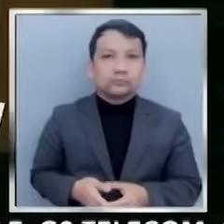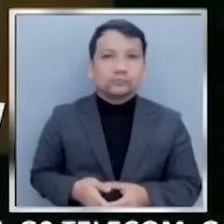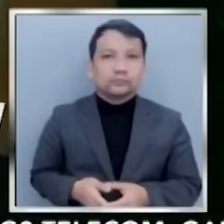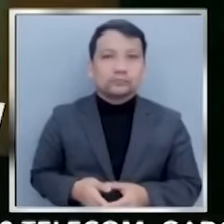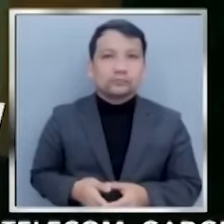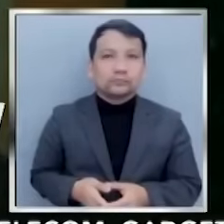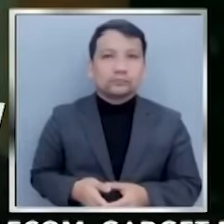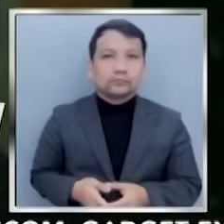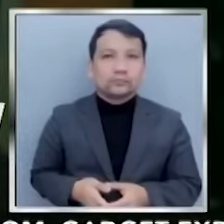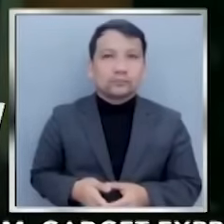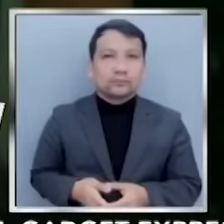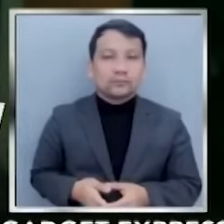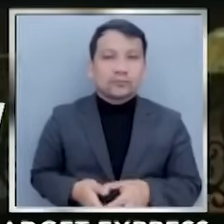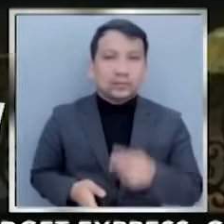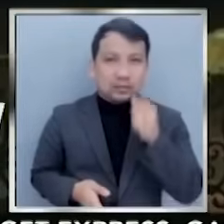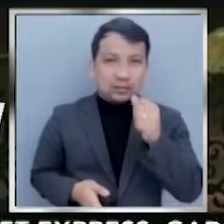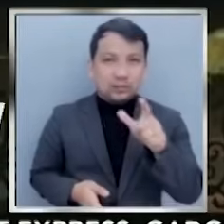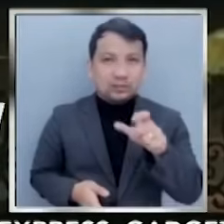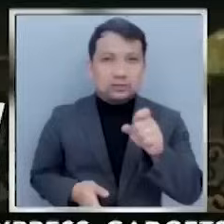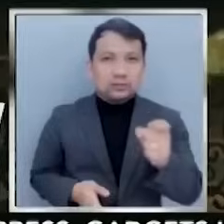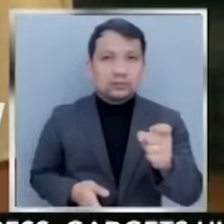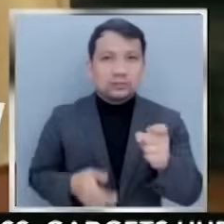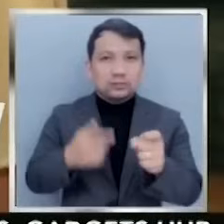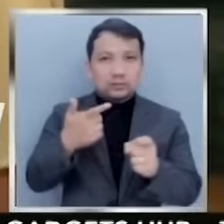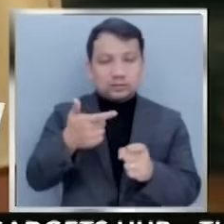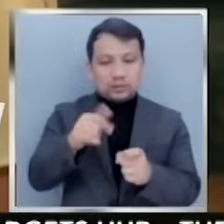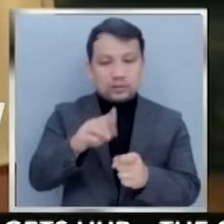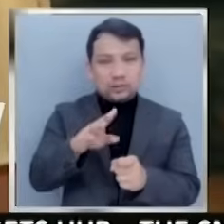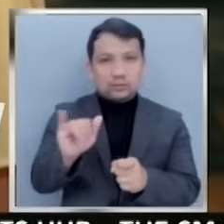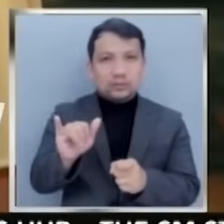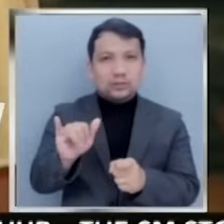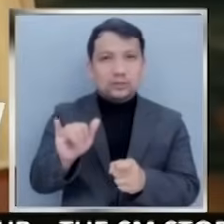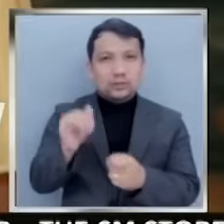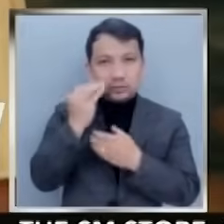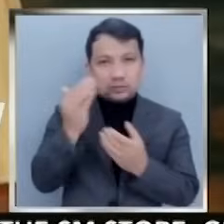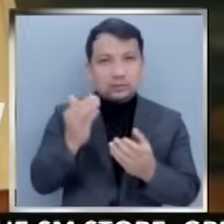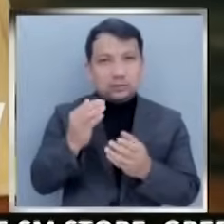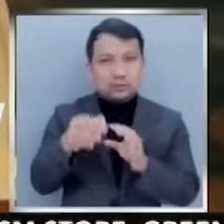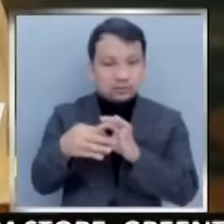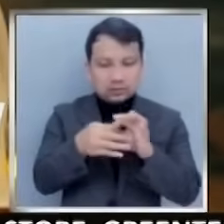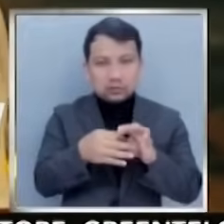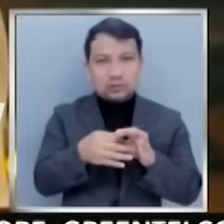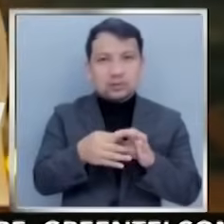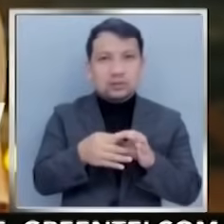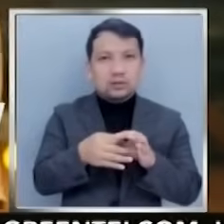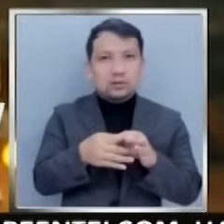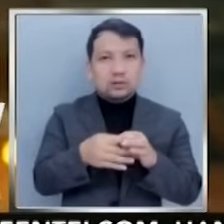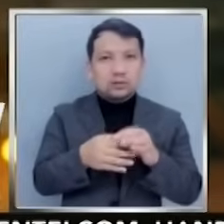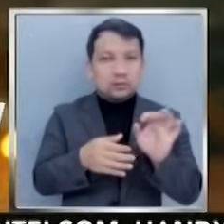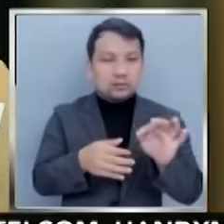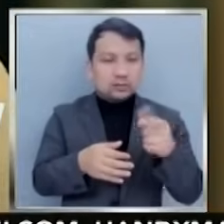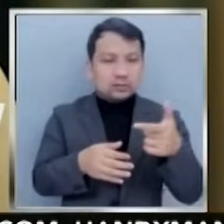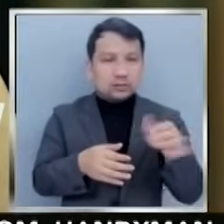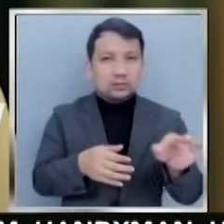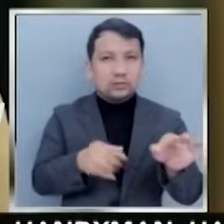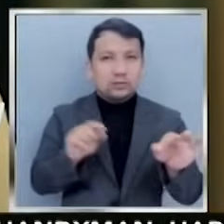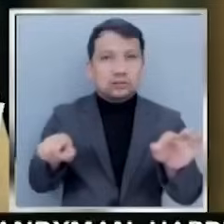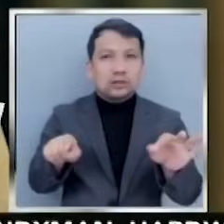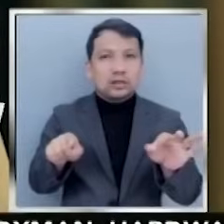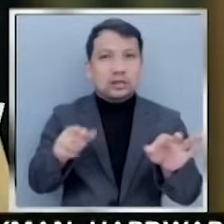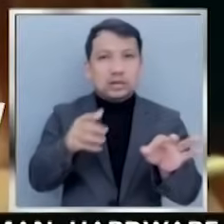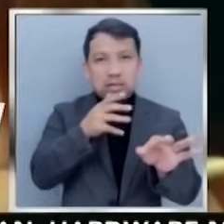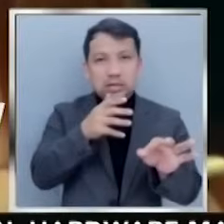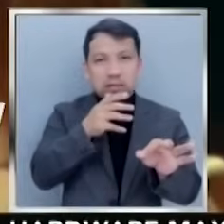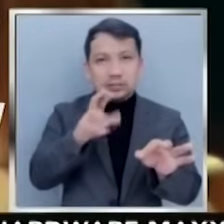Nalaman na rin ni Alex, played by Gabby Garcia, ang tunay na relasyon ng kanyang fiancé na si Renz at ng inang si